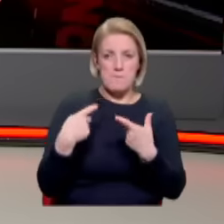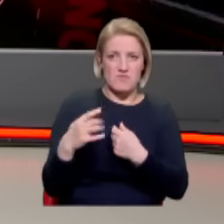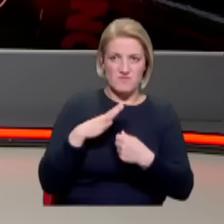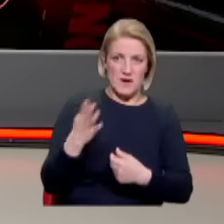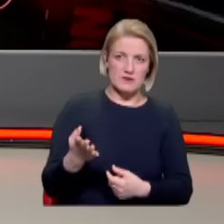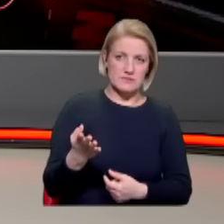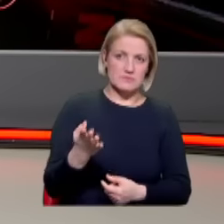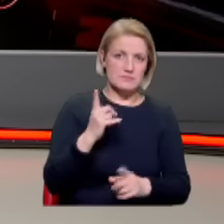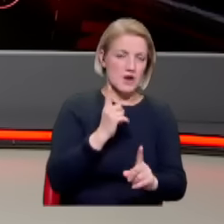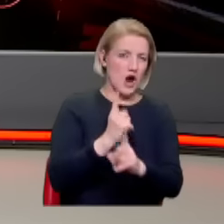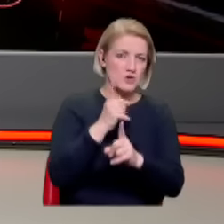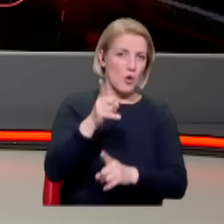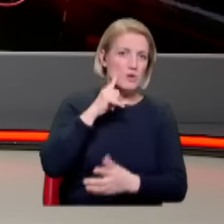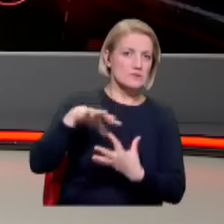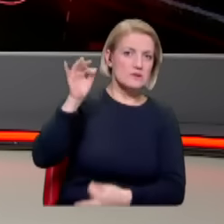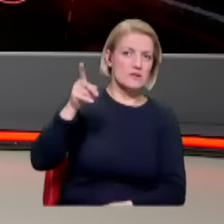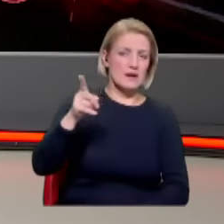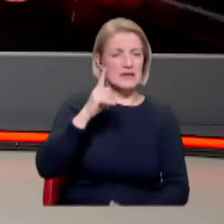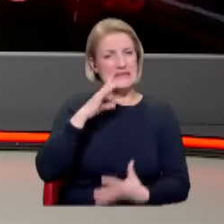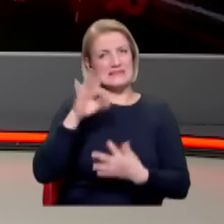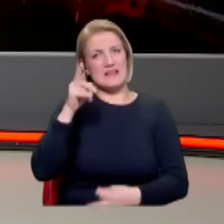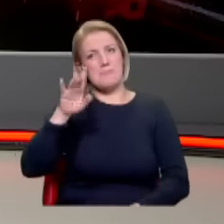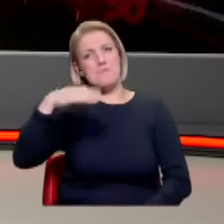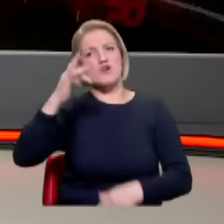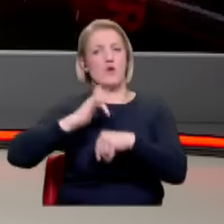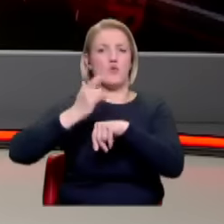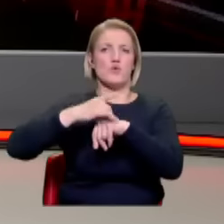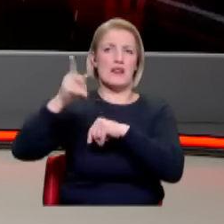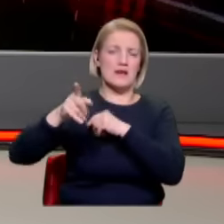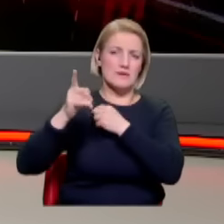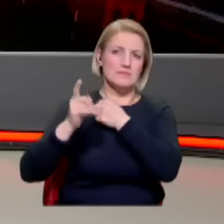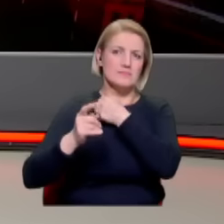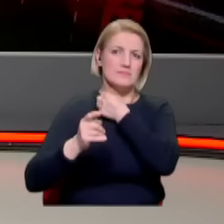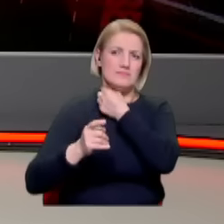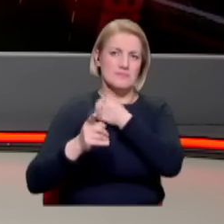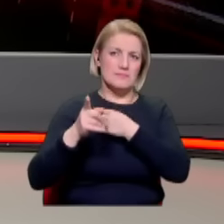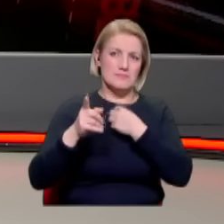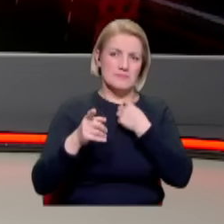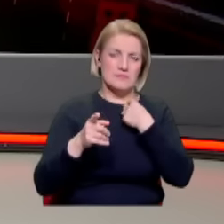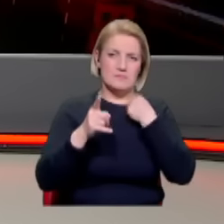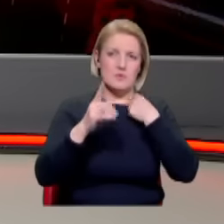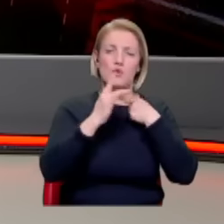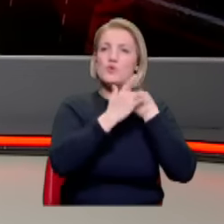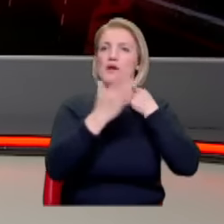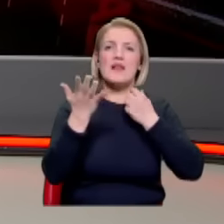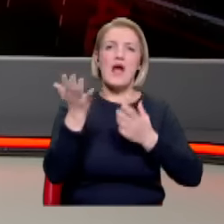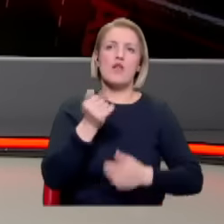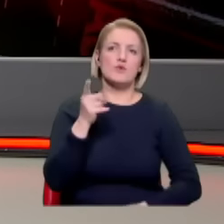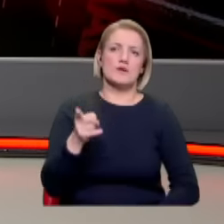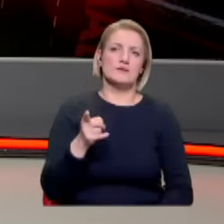var tabii. Karşılığında o insanlar derken başka ülkelerin, Körfez'den, şuradan, buradan. O ülkeler ne